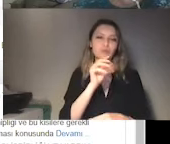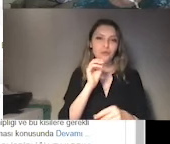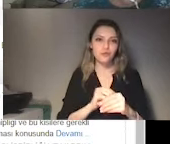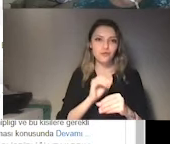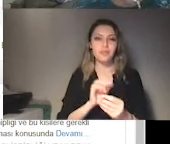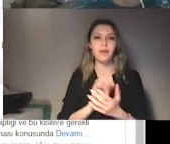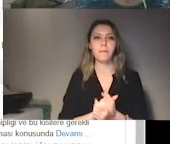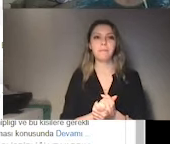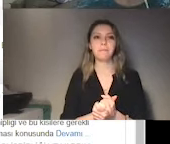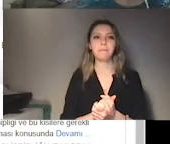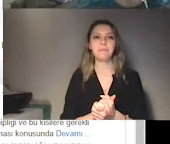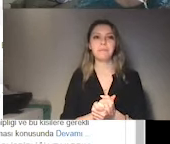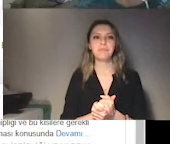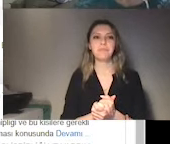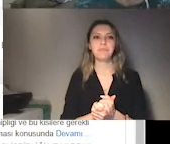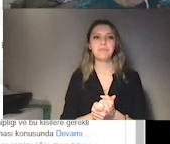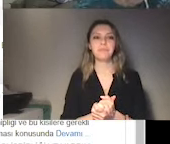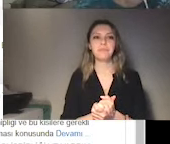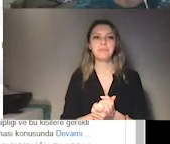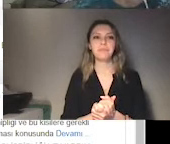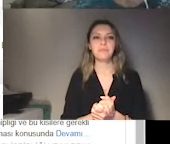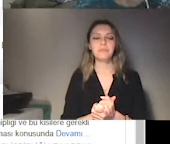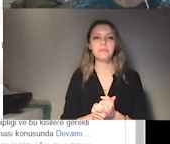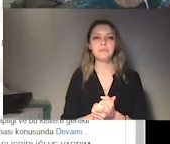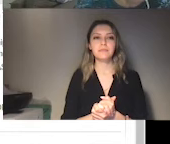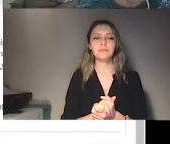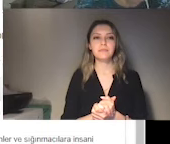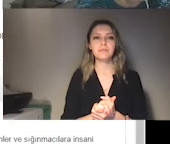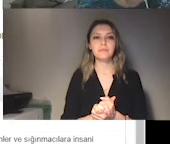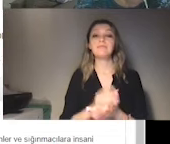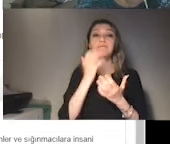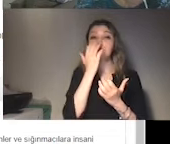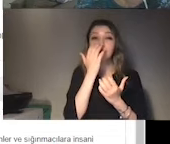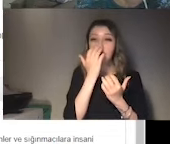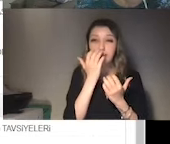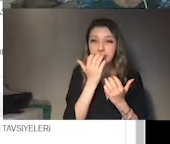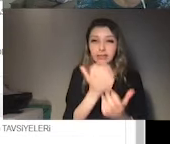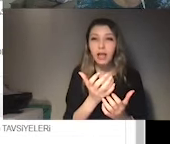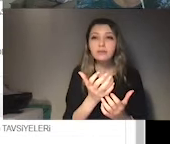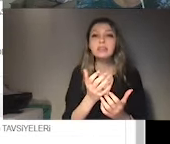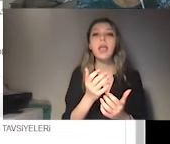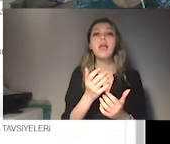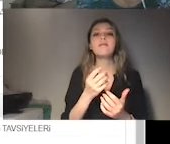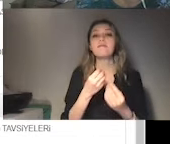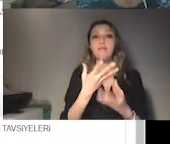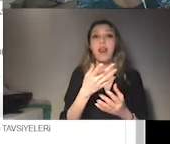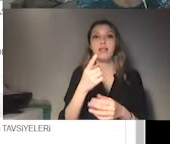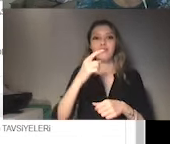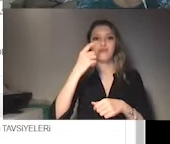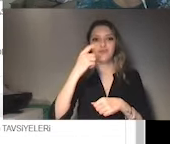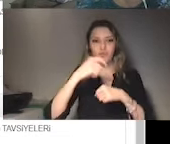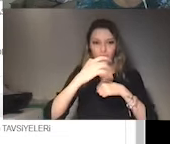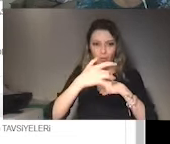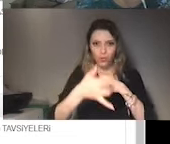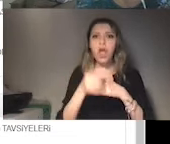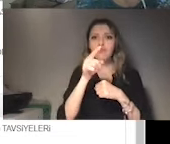geçiren bir yaklaşım bu. Tavsiye veren ülkeler yine bu şeyin tabanının